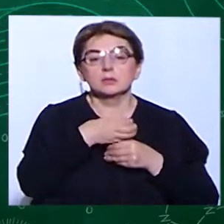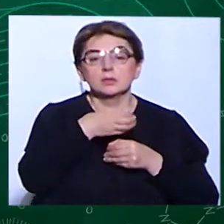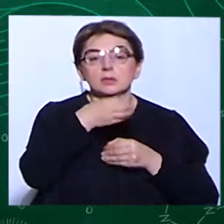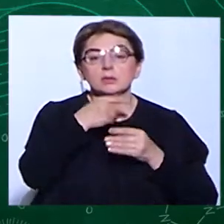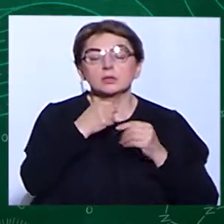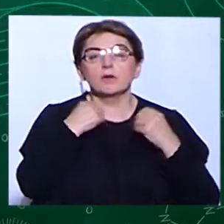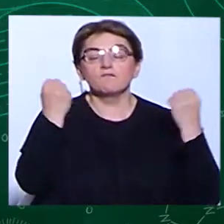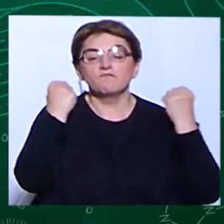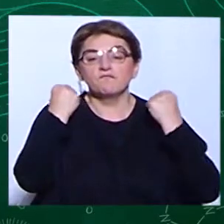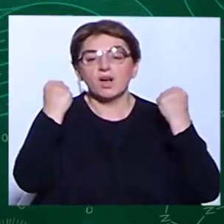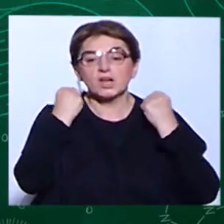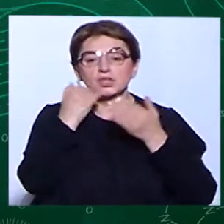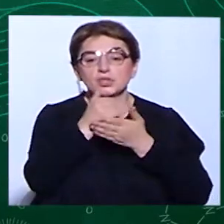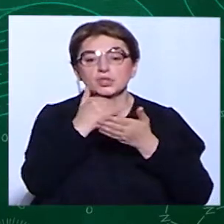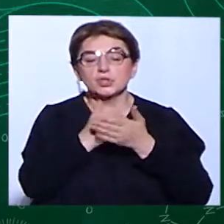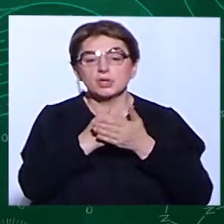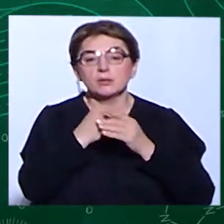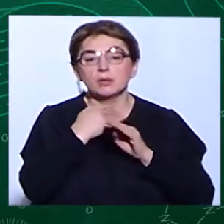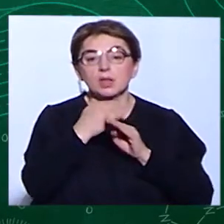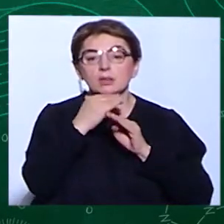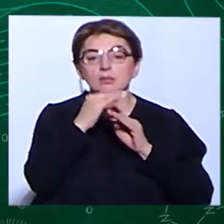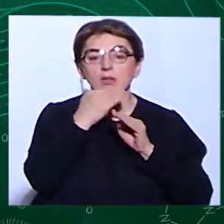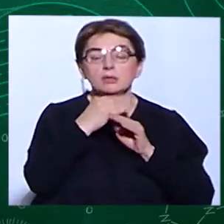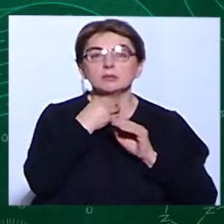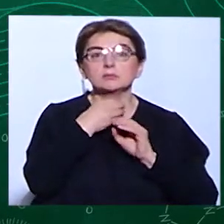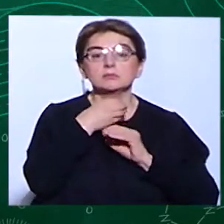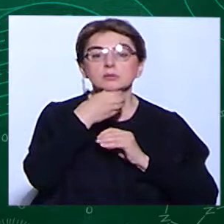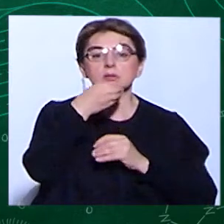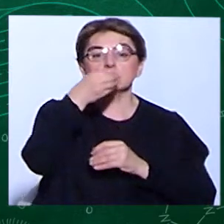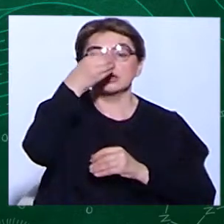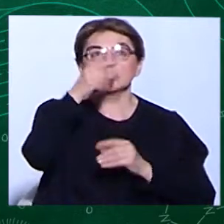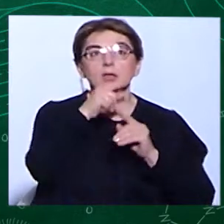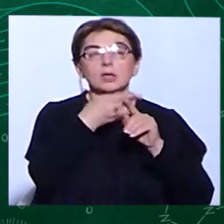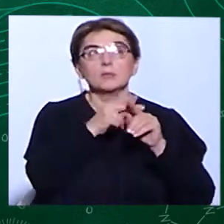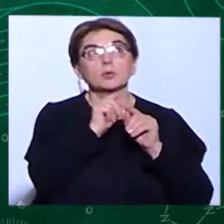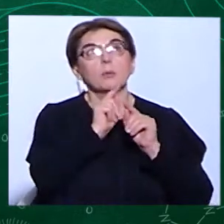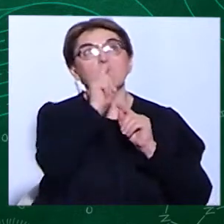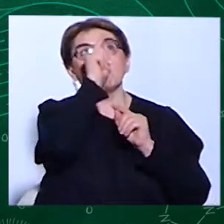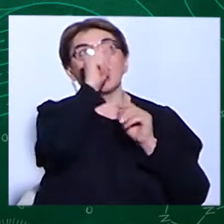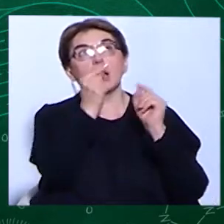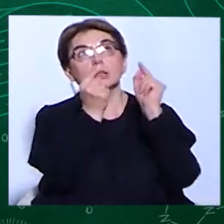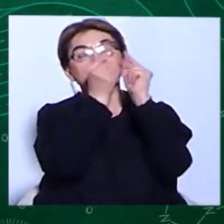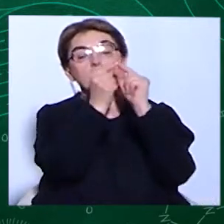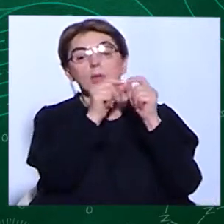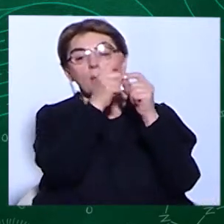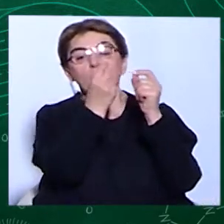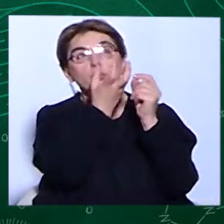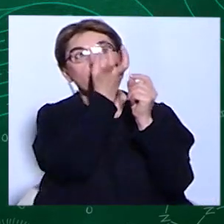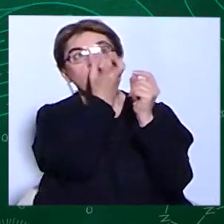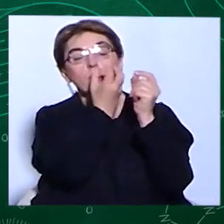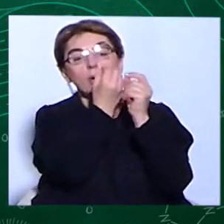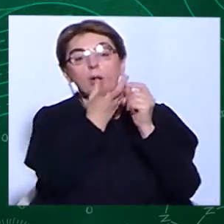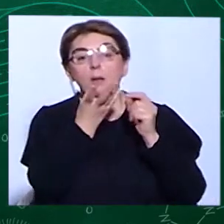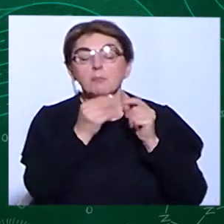კისერის ვარჯიშის შედეგად დაეგრძელებინათ კისერი, რომ მიწვდომოდნენ ხის მაღალ ტოტებს. Მაგრამ